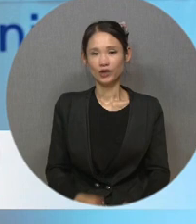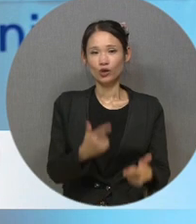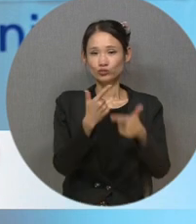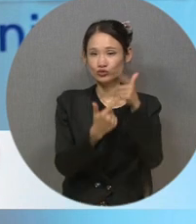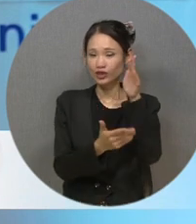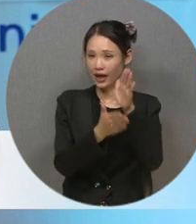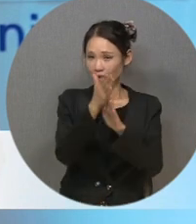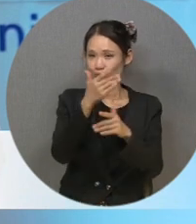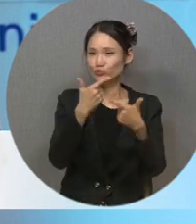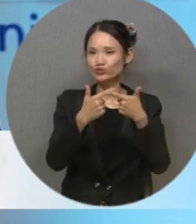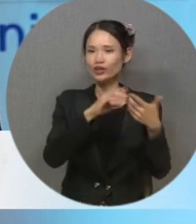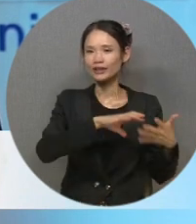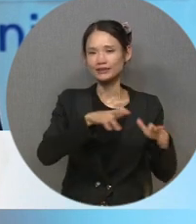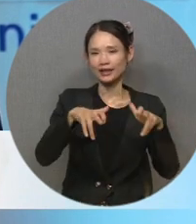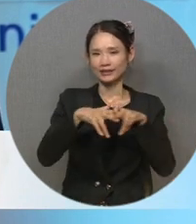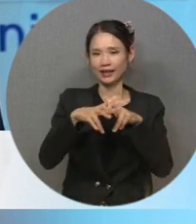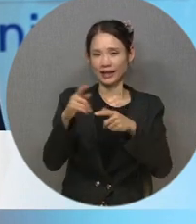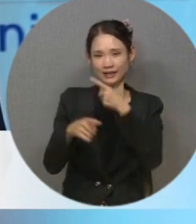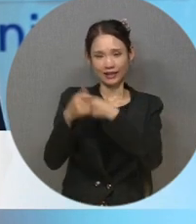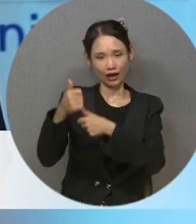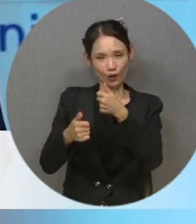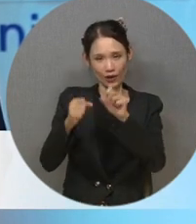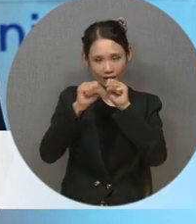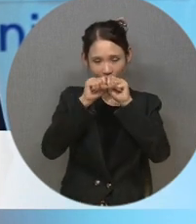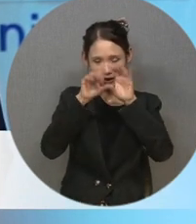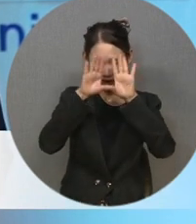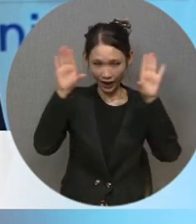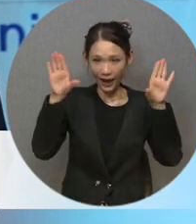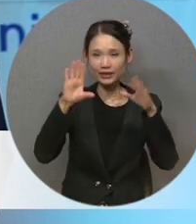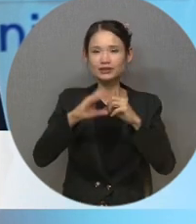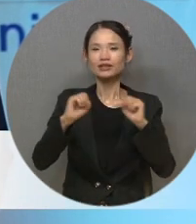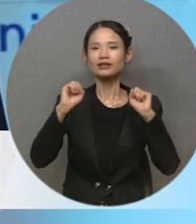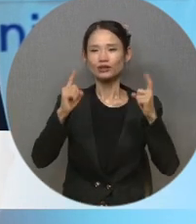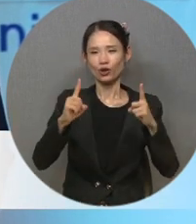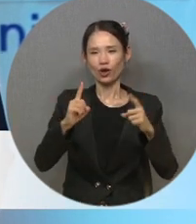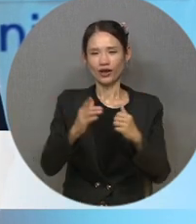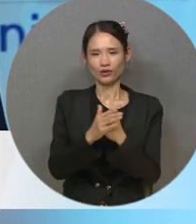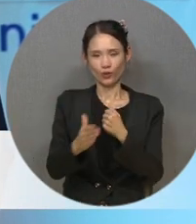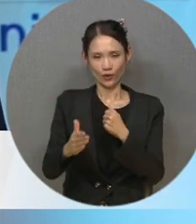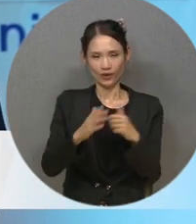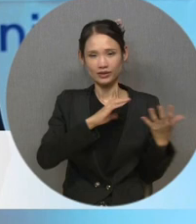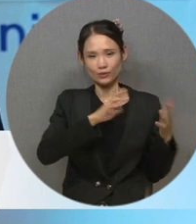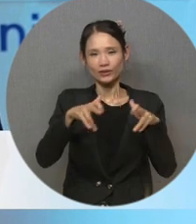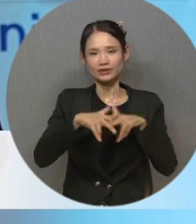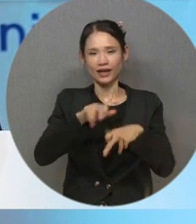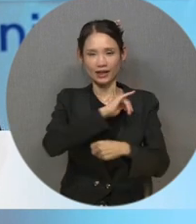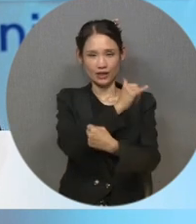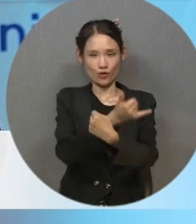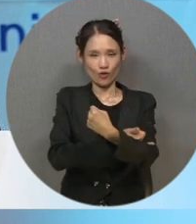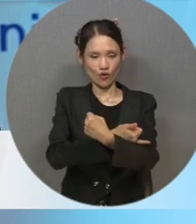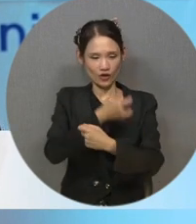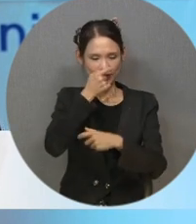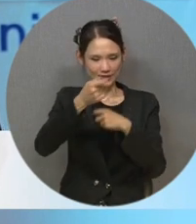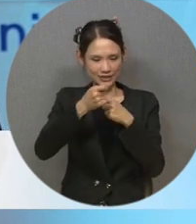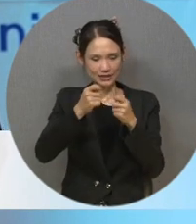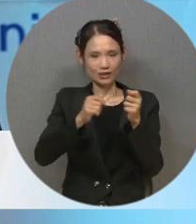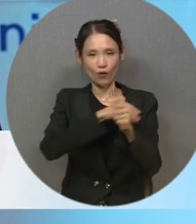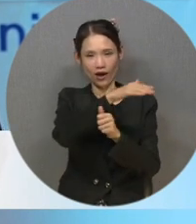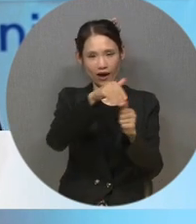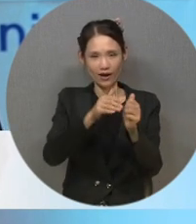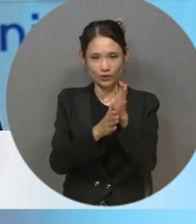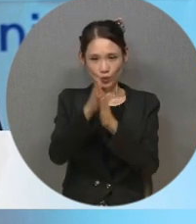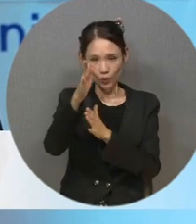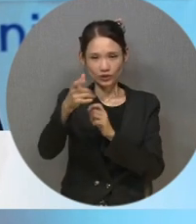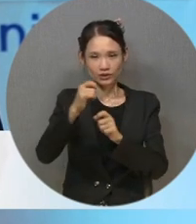부산시는 부산 세계 장애인 대회를 개최를 계기로 글로벌 장애인권 친화 도시로 한 단계 더